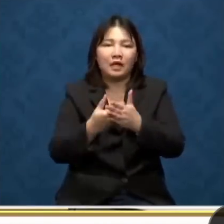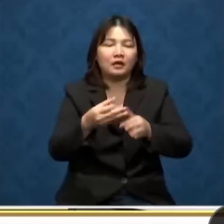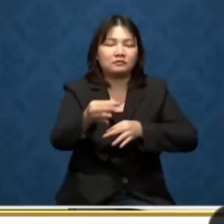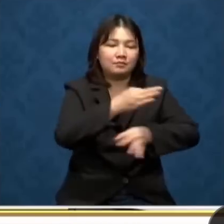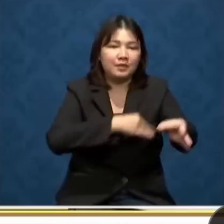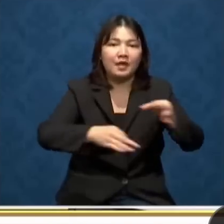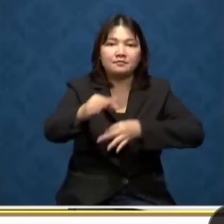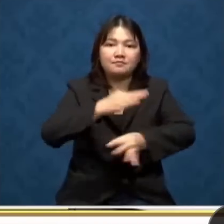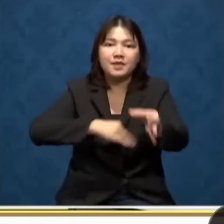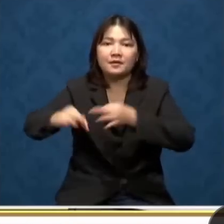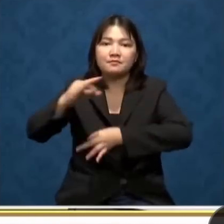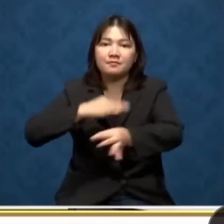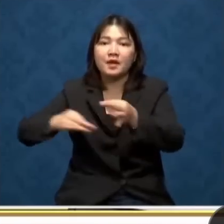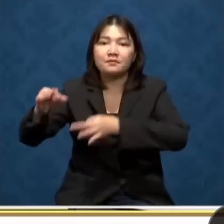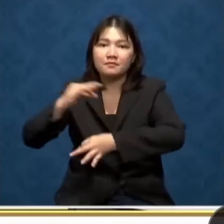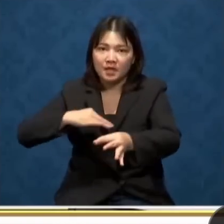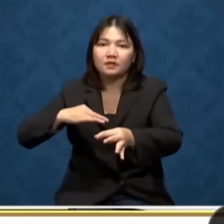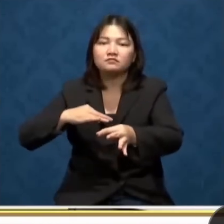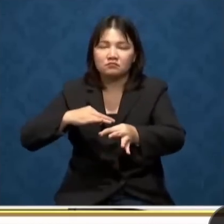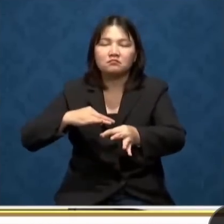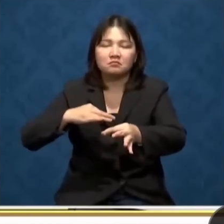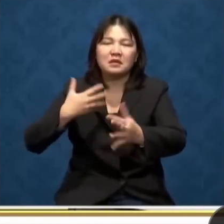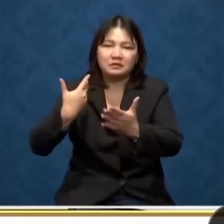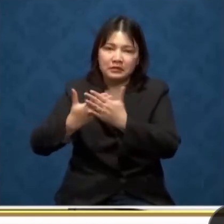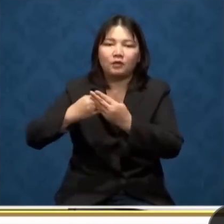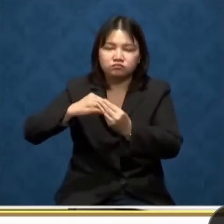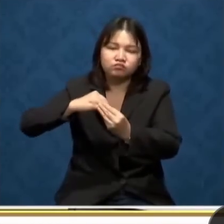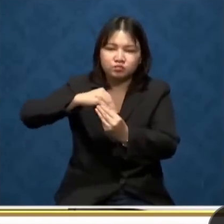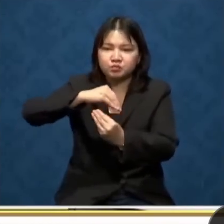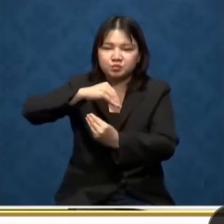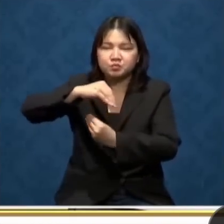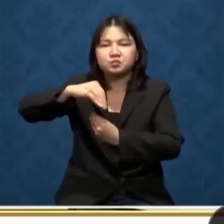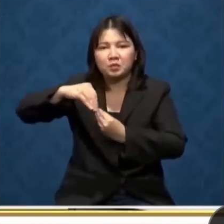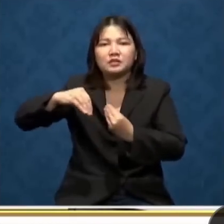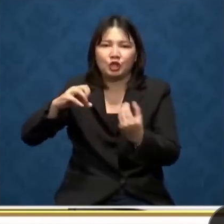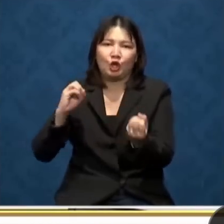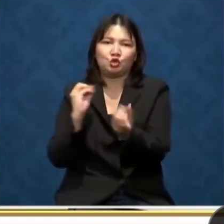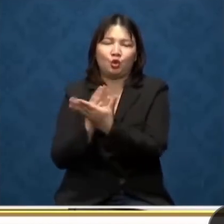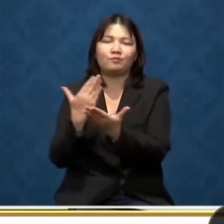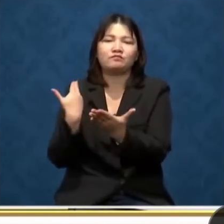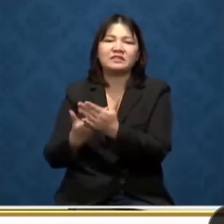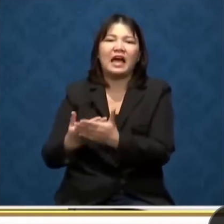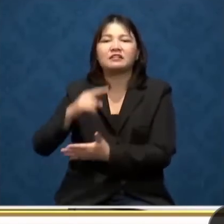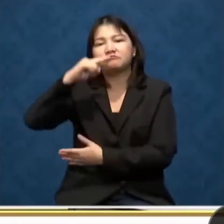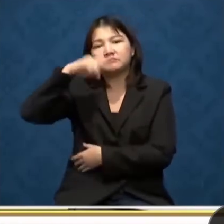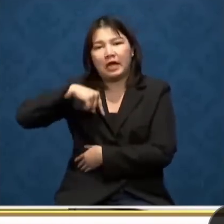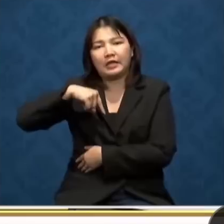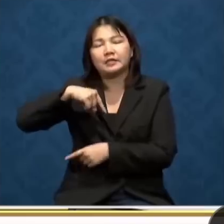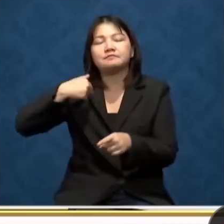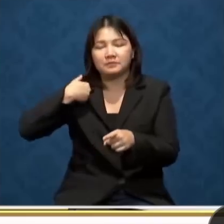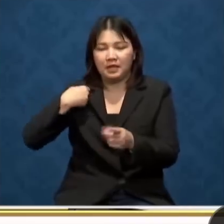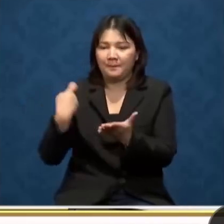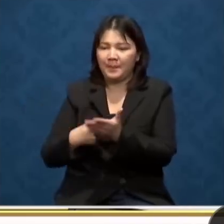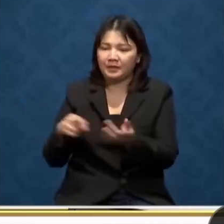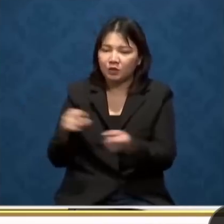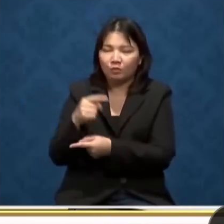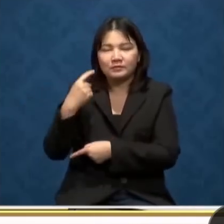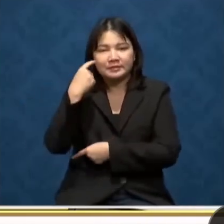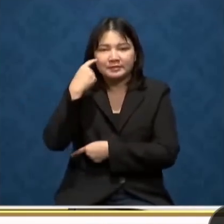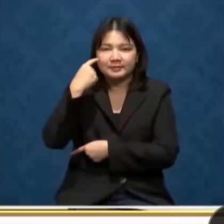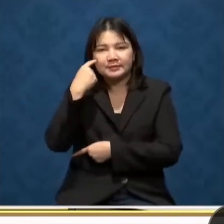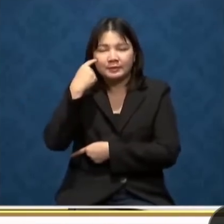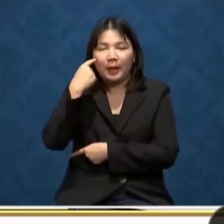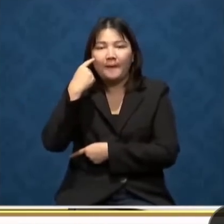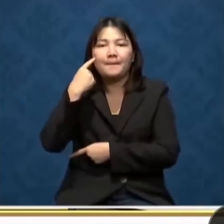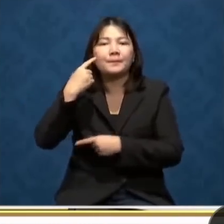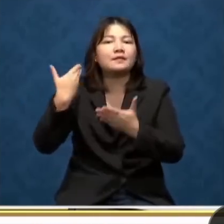นจึงมีผลต่อการยำเในรูปแบสะกณเจนบาทดันั้นกองทุนประกนสังคมจึงได้บริหารความเสี่ย